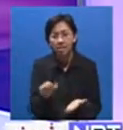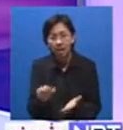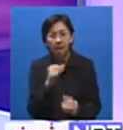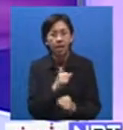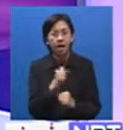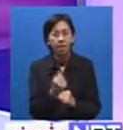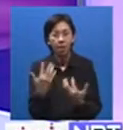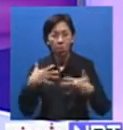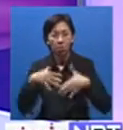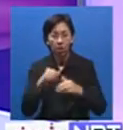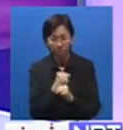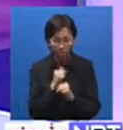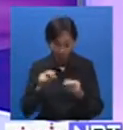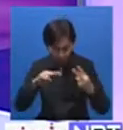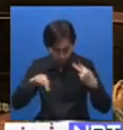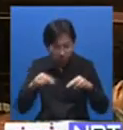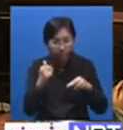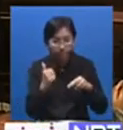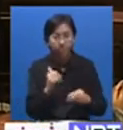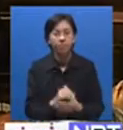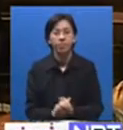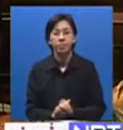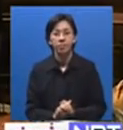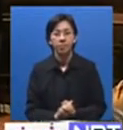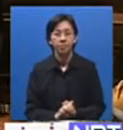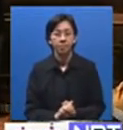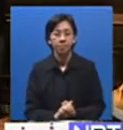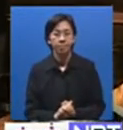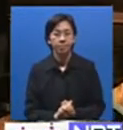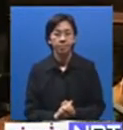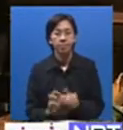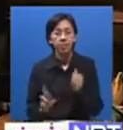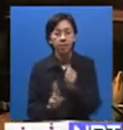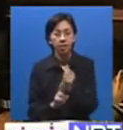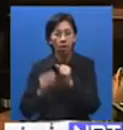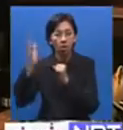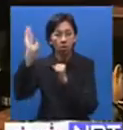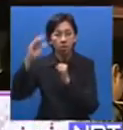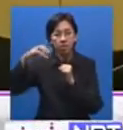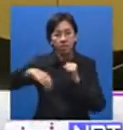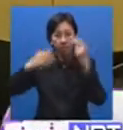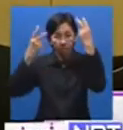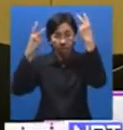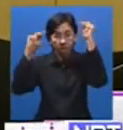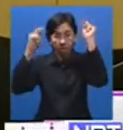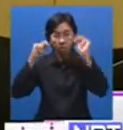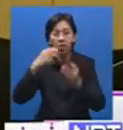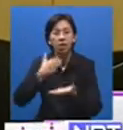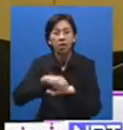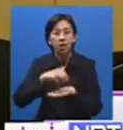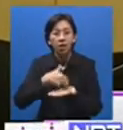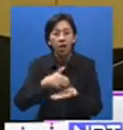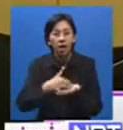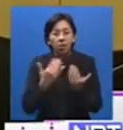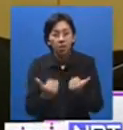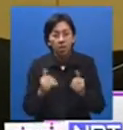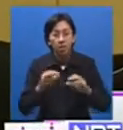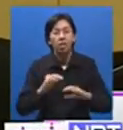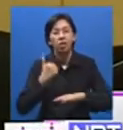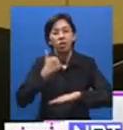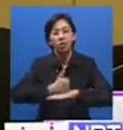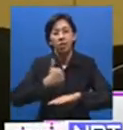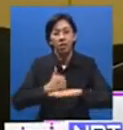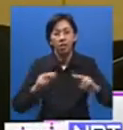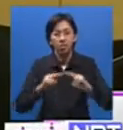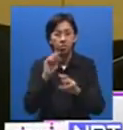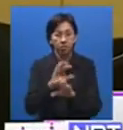านที่รอบคอบพลตรีสรรเสริญแก้วกำเนิดรองโฆษกประจำสำนักนายกรัฐมนตรีกล่าวว่ารัฐมนตรีว่าการกระทรวงมห